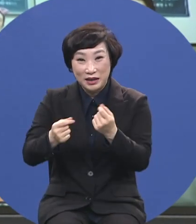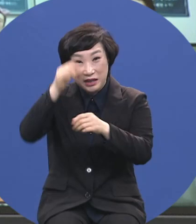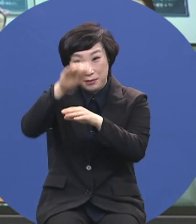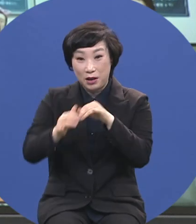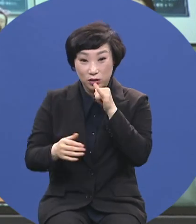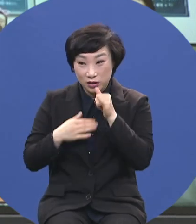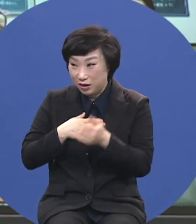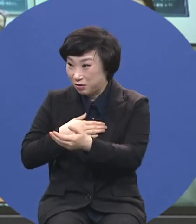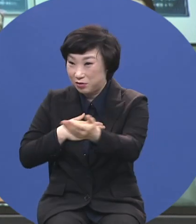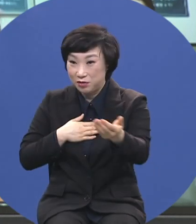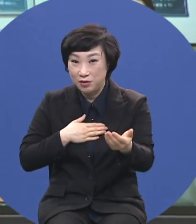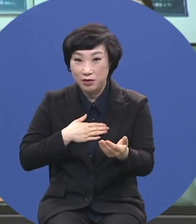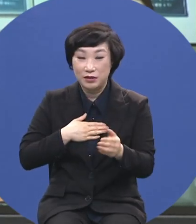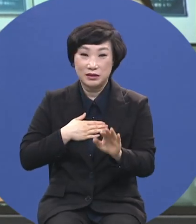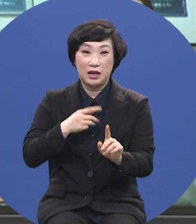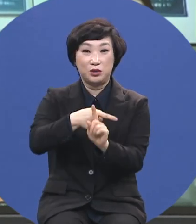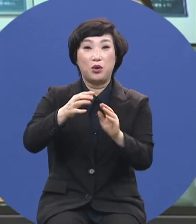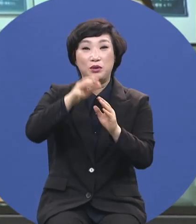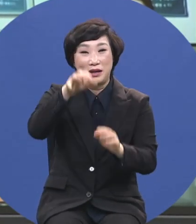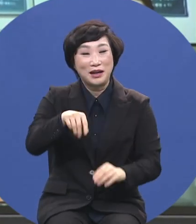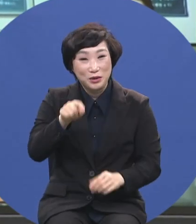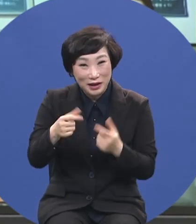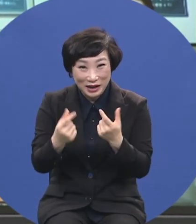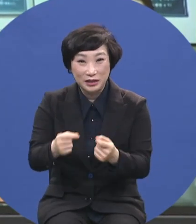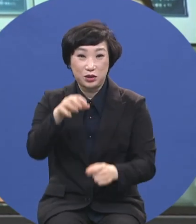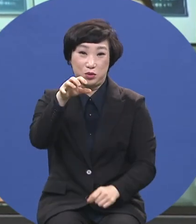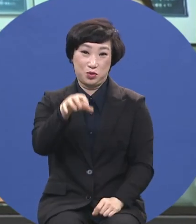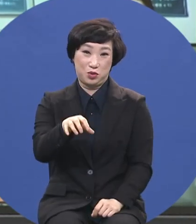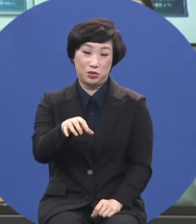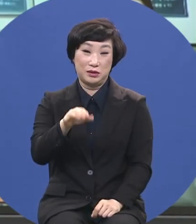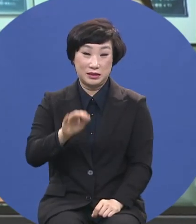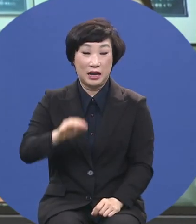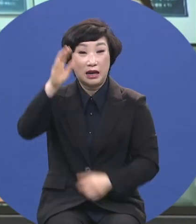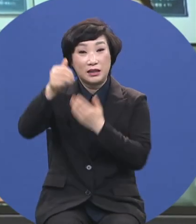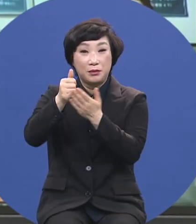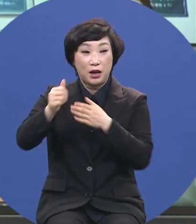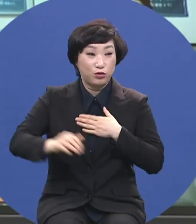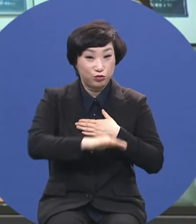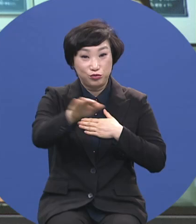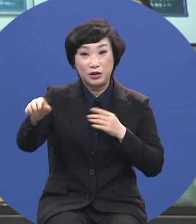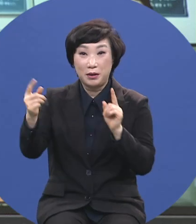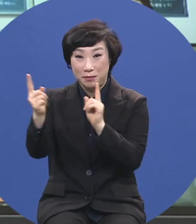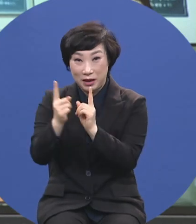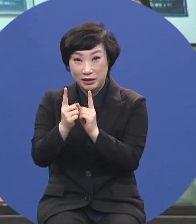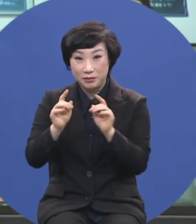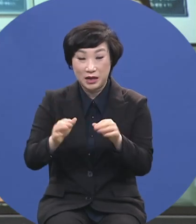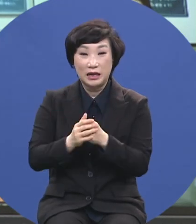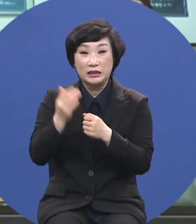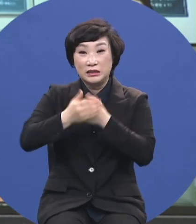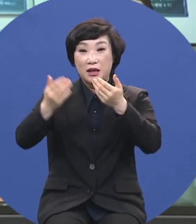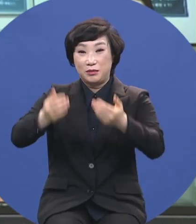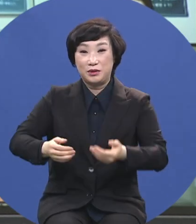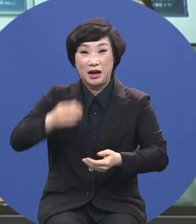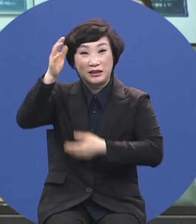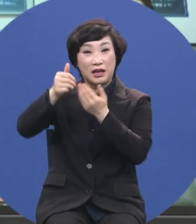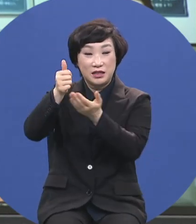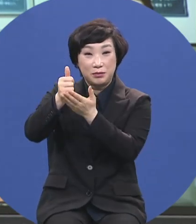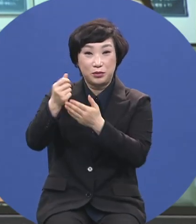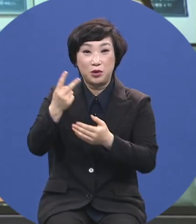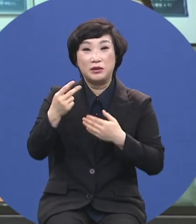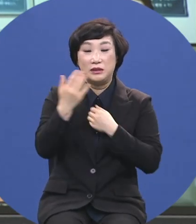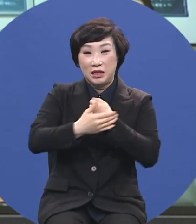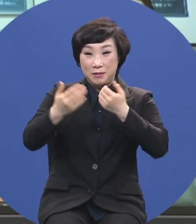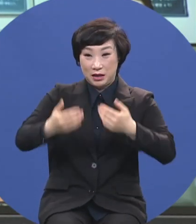드리고 있느냐? 교회는 그런 장소라. 하나님과 우리의 만남, 은혜 베푸신 이와 은혜 받은